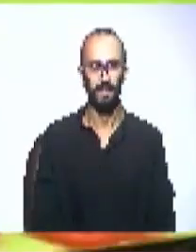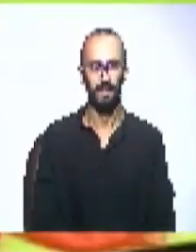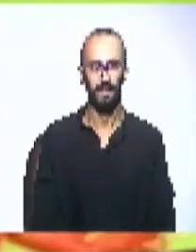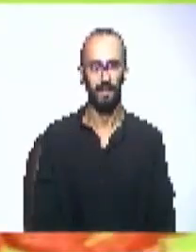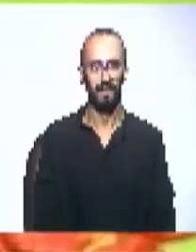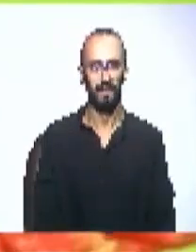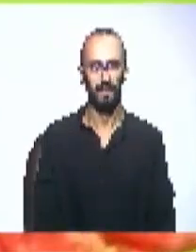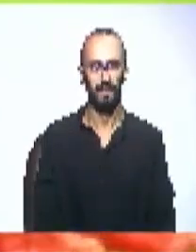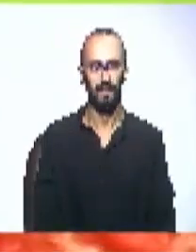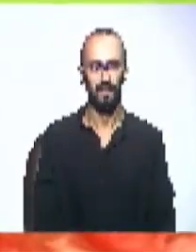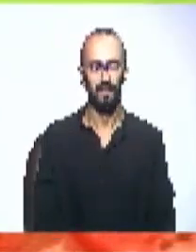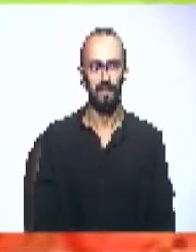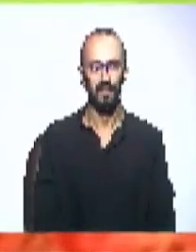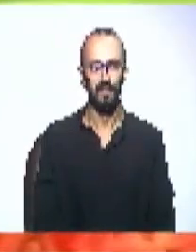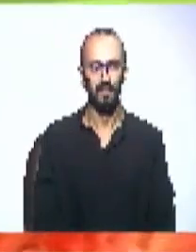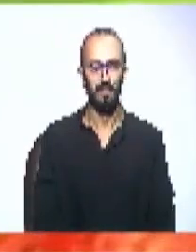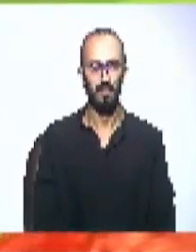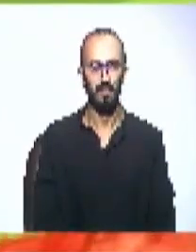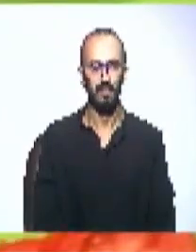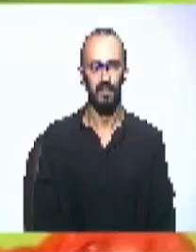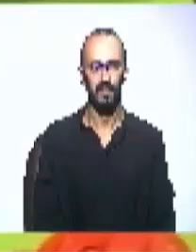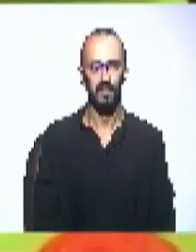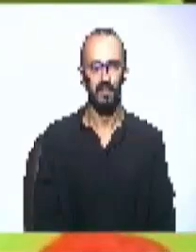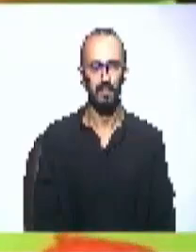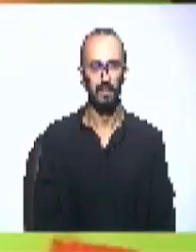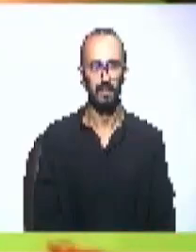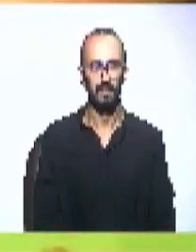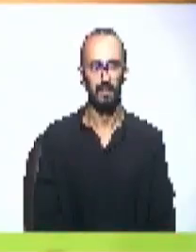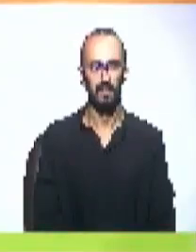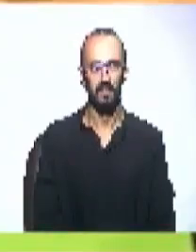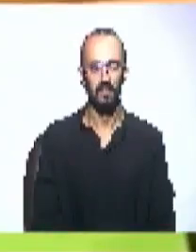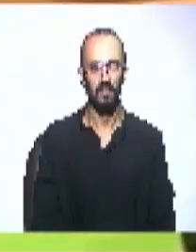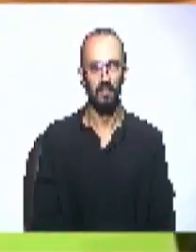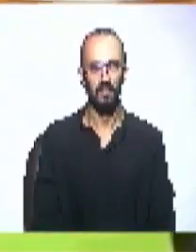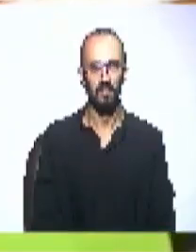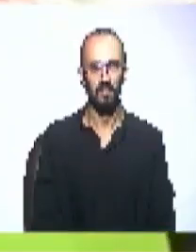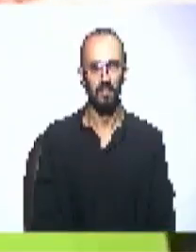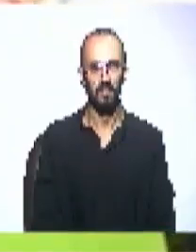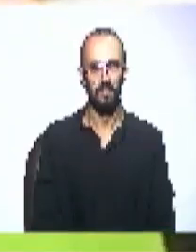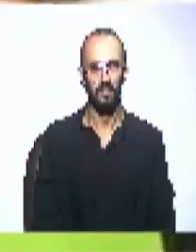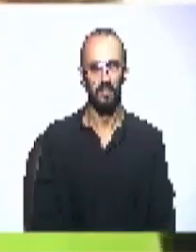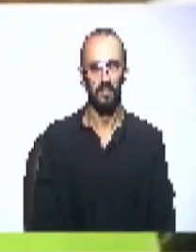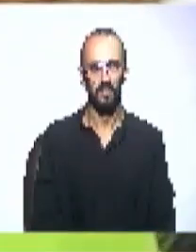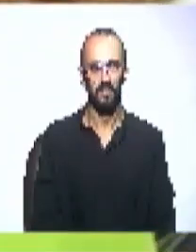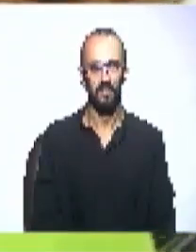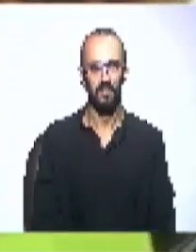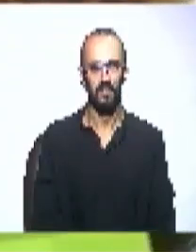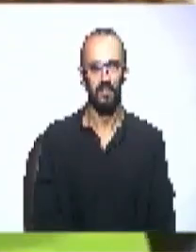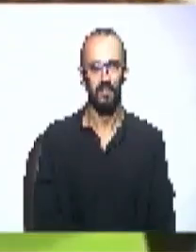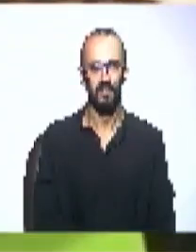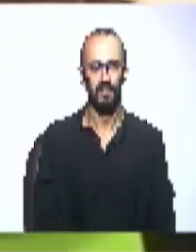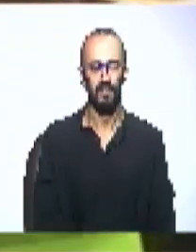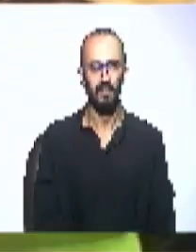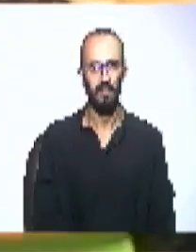فين بقى حضرتك كده؟ مطفي خلاص، ده مطفي. مطفي، احنا طفينا كل حاجه. عندي ليه طيب؟